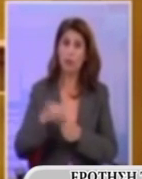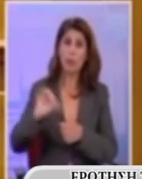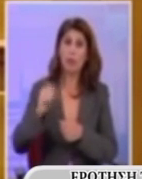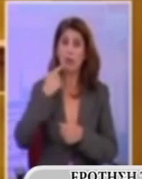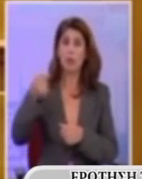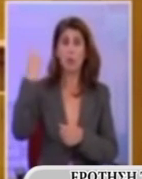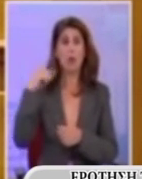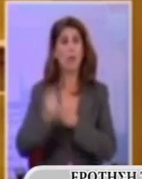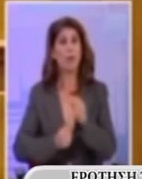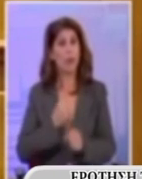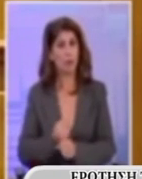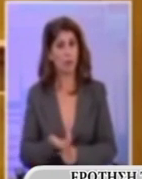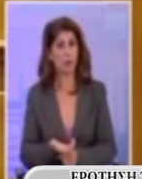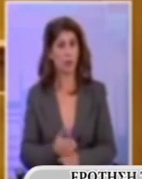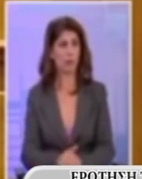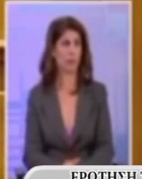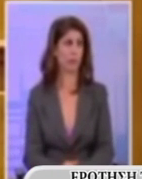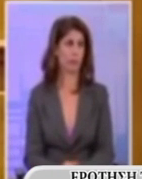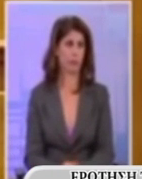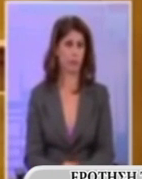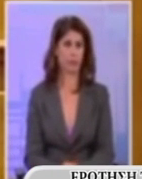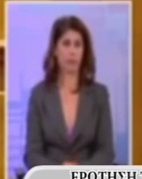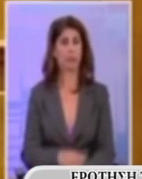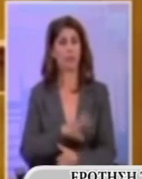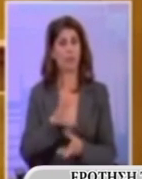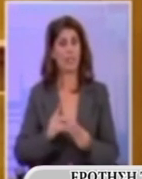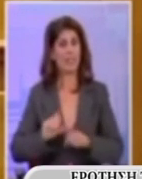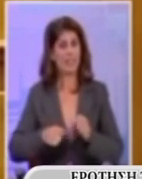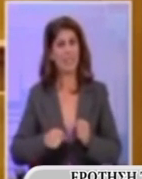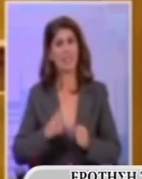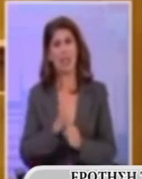παράγραφο 2,1 του άρθρου 132 του νόμου